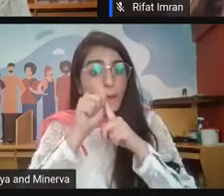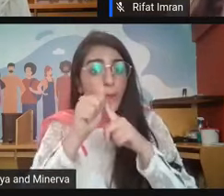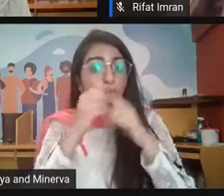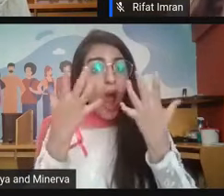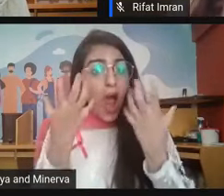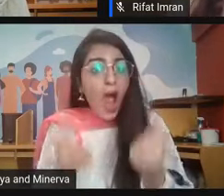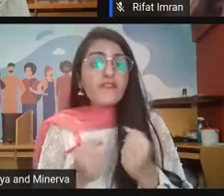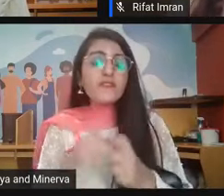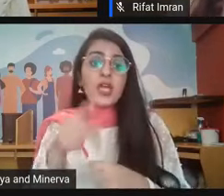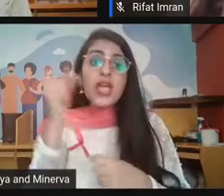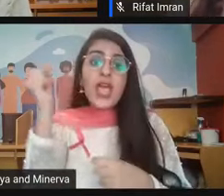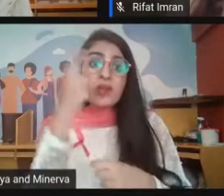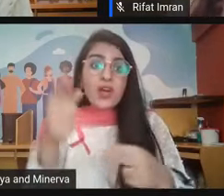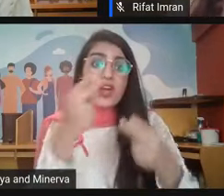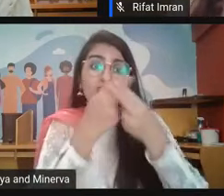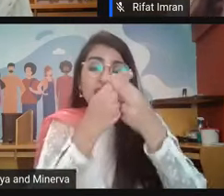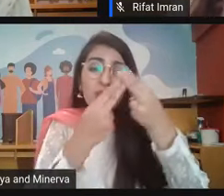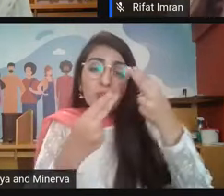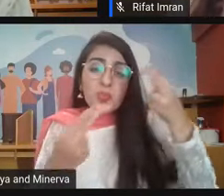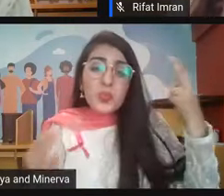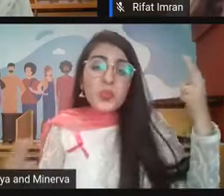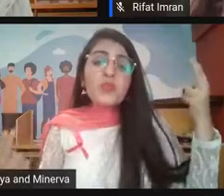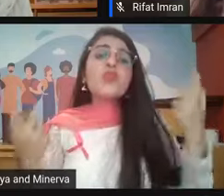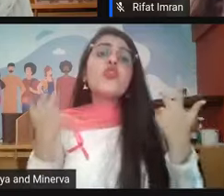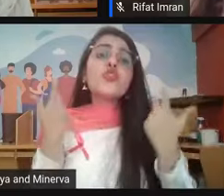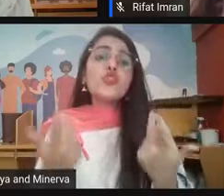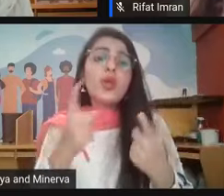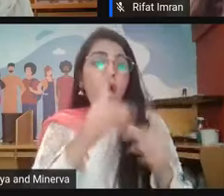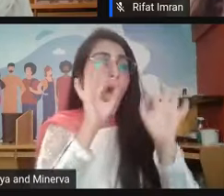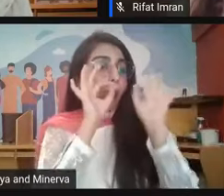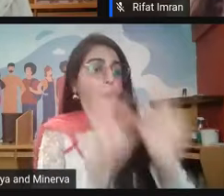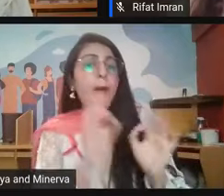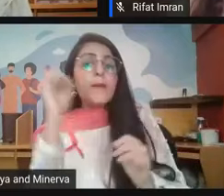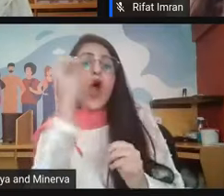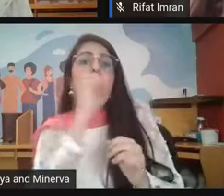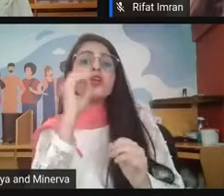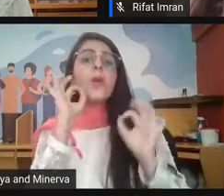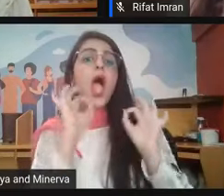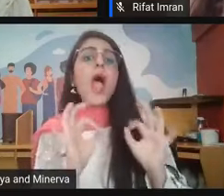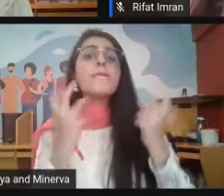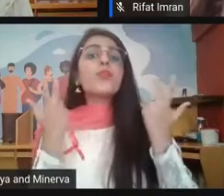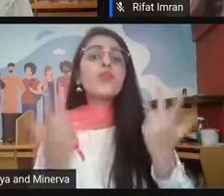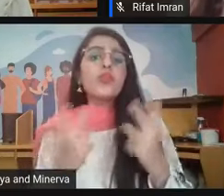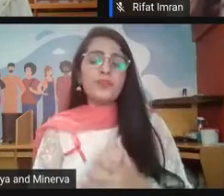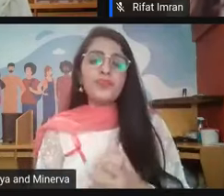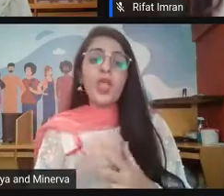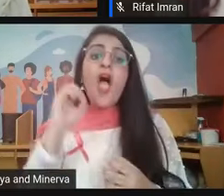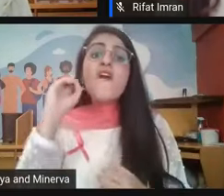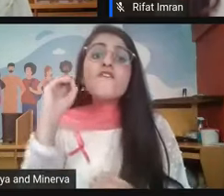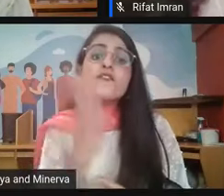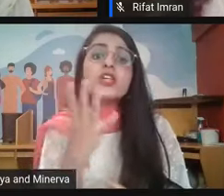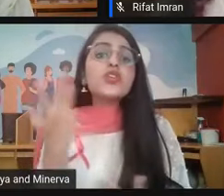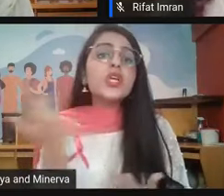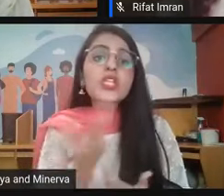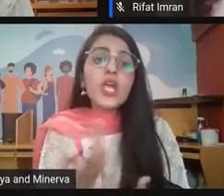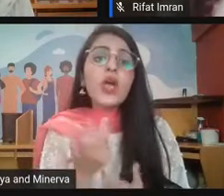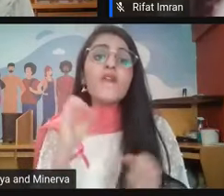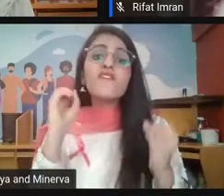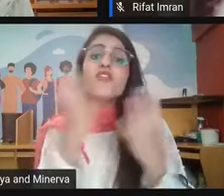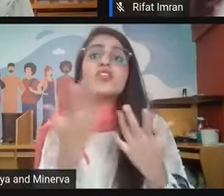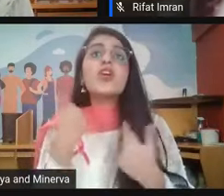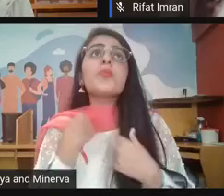ki pura mahina is bimari ke liye hi humne makhsoos kar diya hai. So now what are the reasons jiski wajah se aisa humne kiya